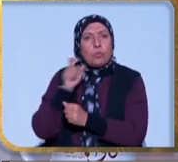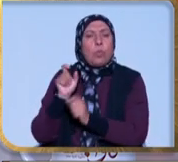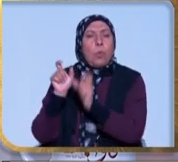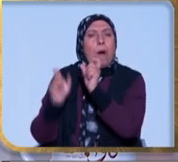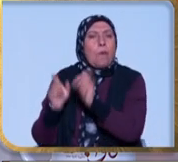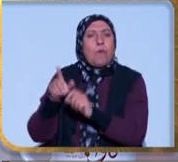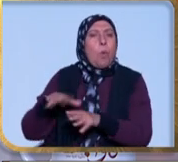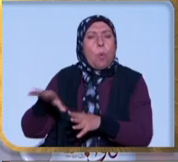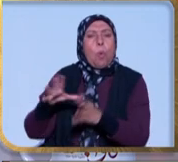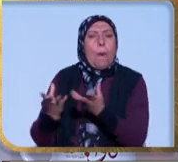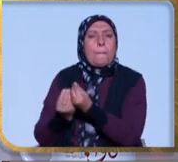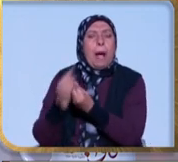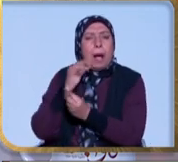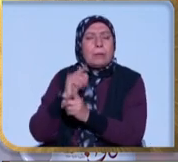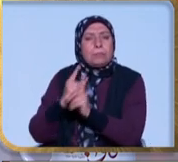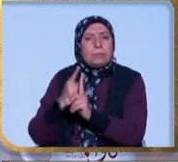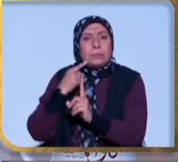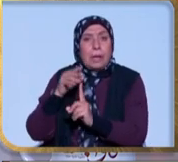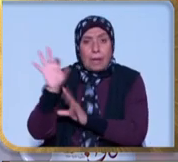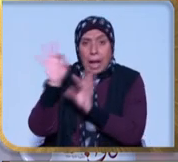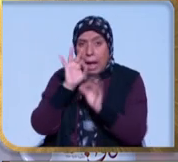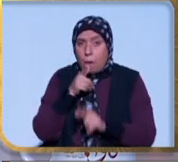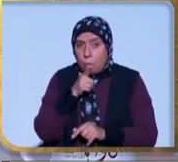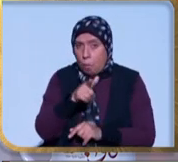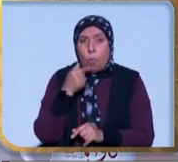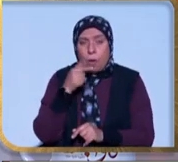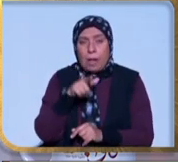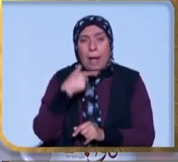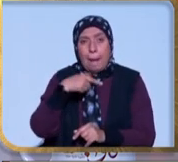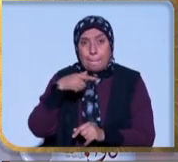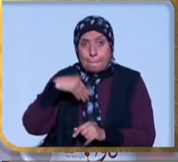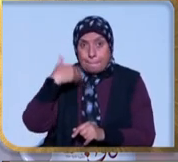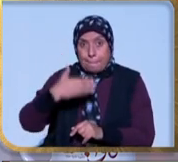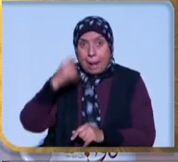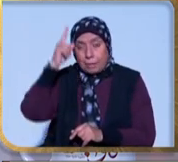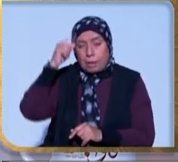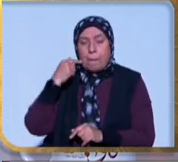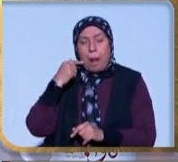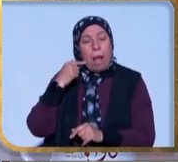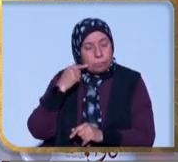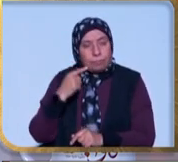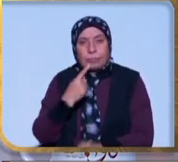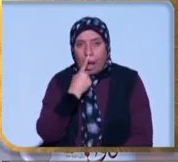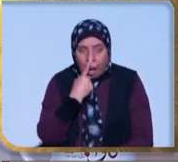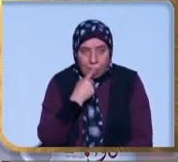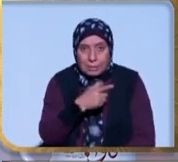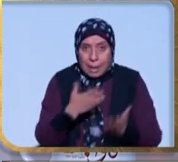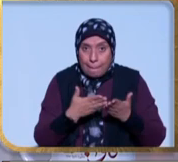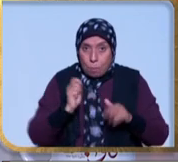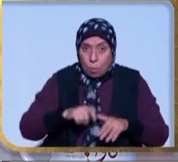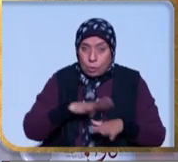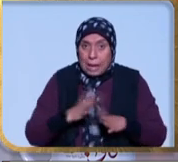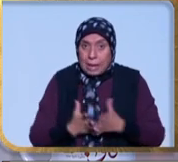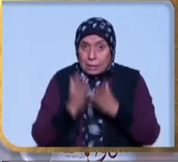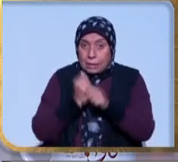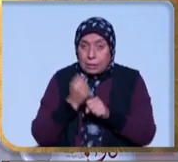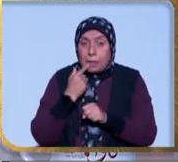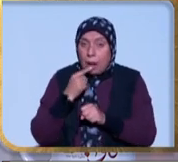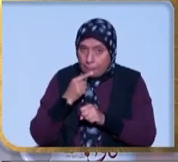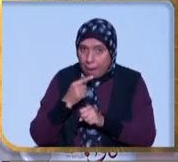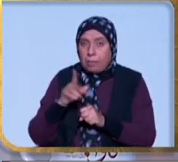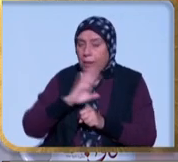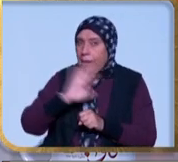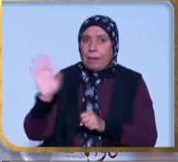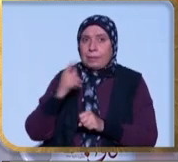فلما كشفنا عنهم الرجز إلى أجل هم بالغوا إذا هم ينكثون، ينكثون